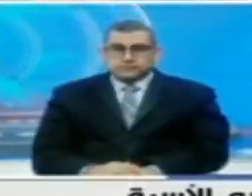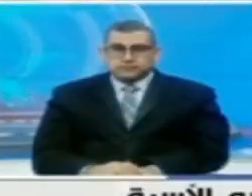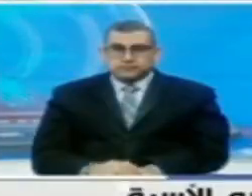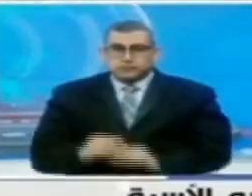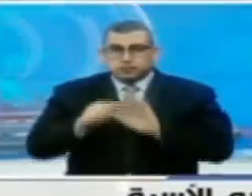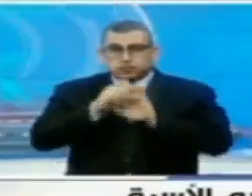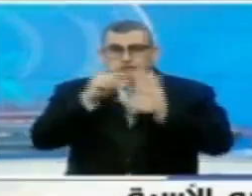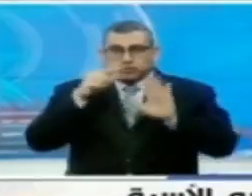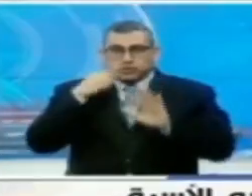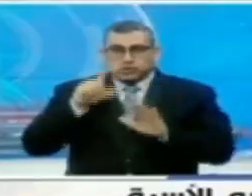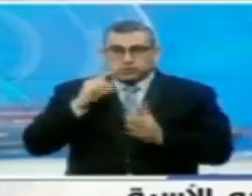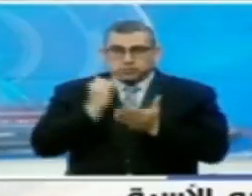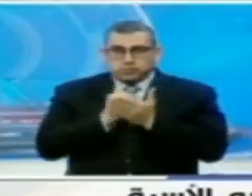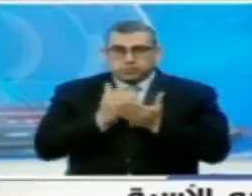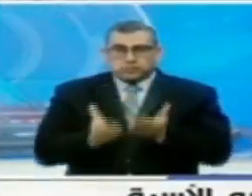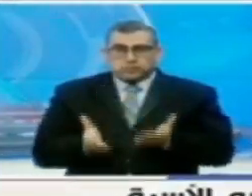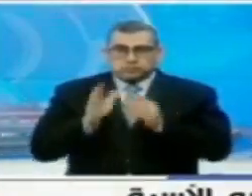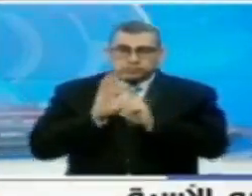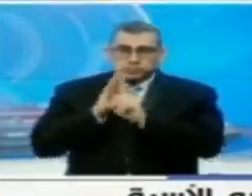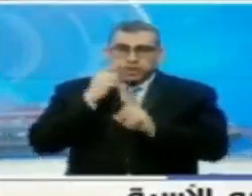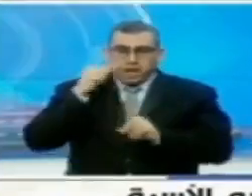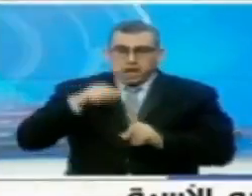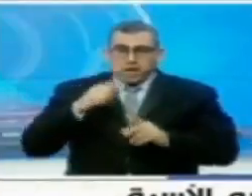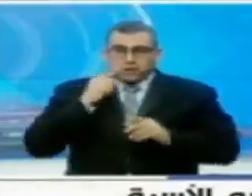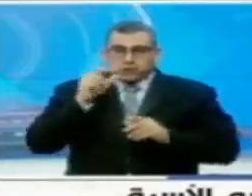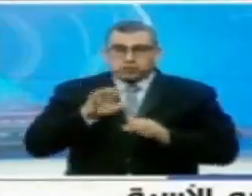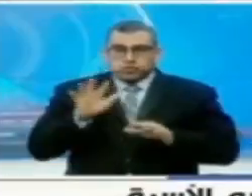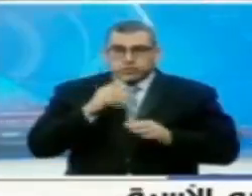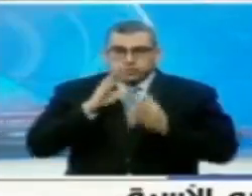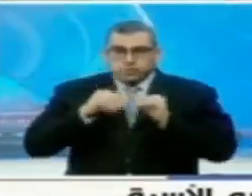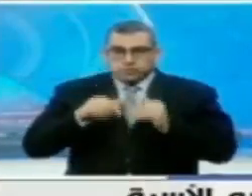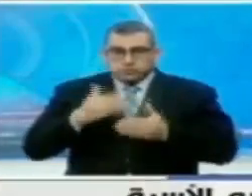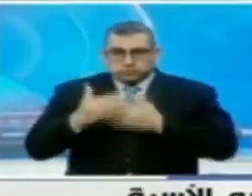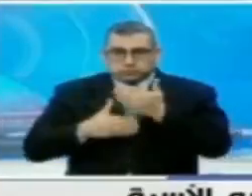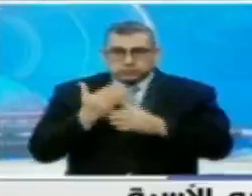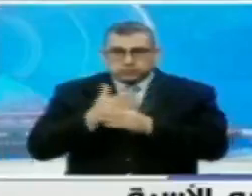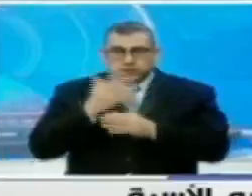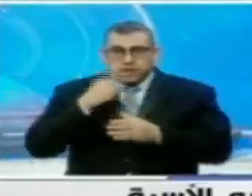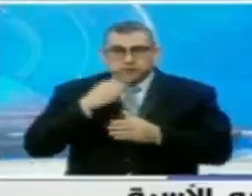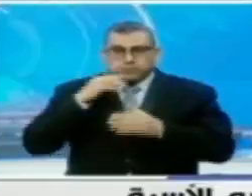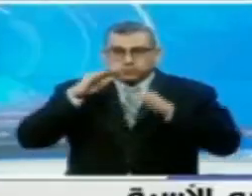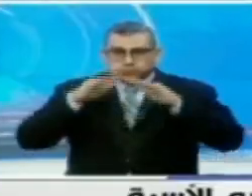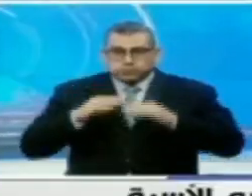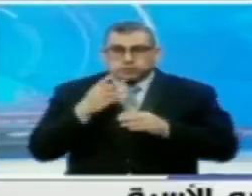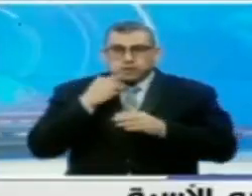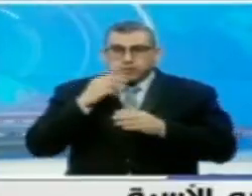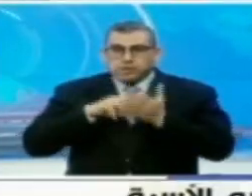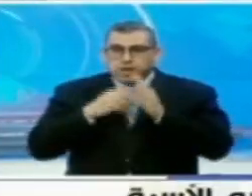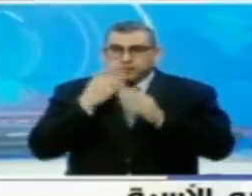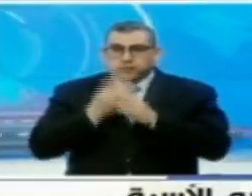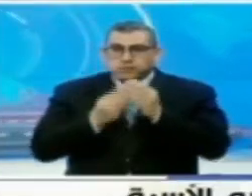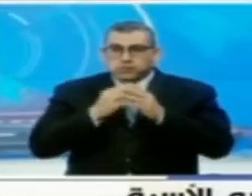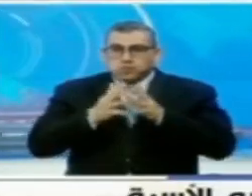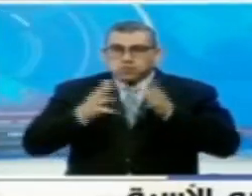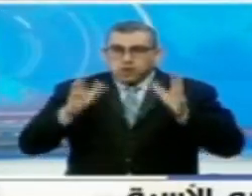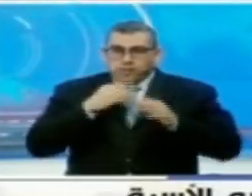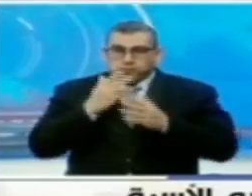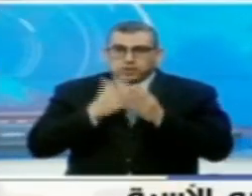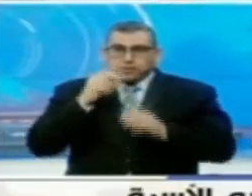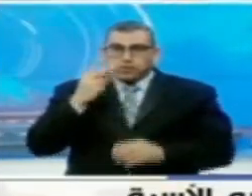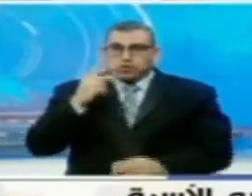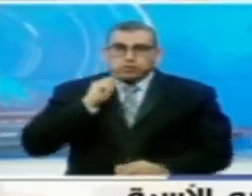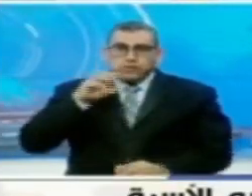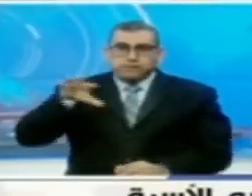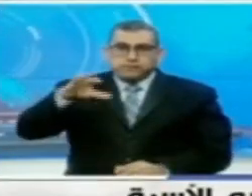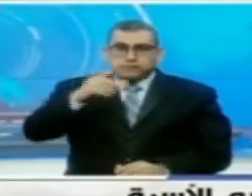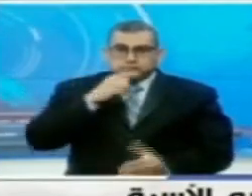المبادرة الرئاسية للارتقاء بجودة حياة المواطن والأسرة المصرية من خلال ضبط معدلات الزيادة السكانية التي تستهدف 12 محافظة